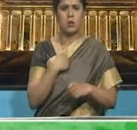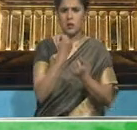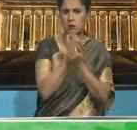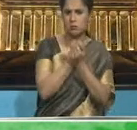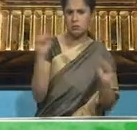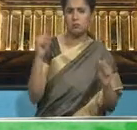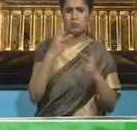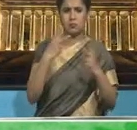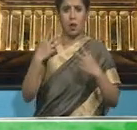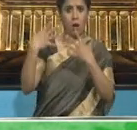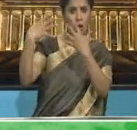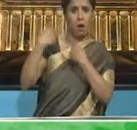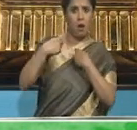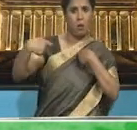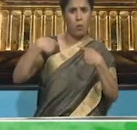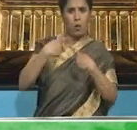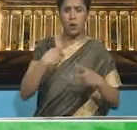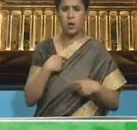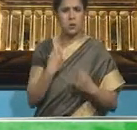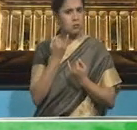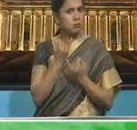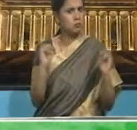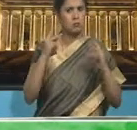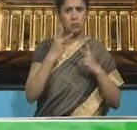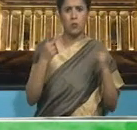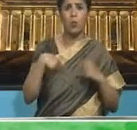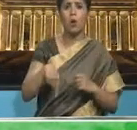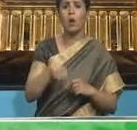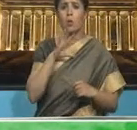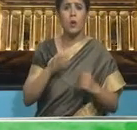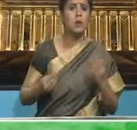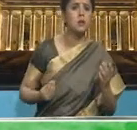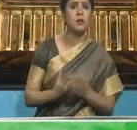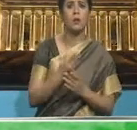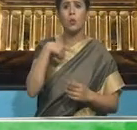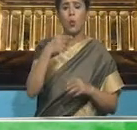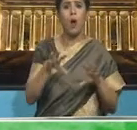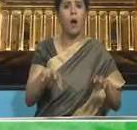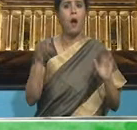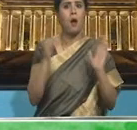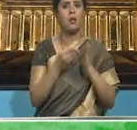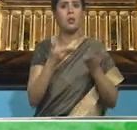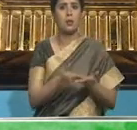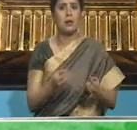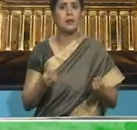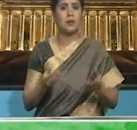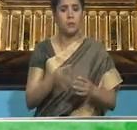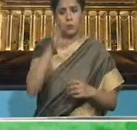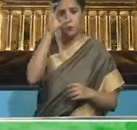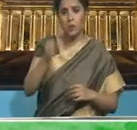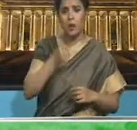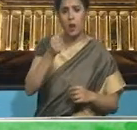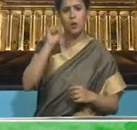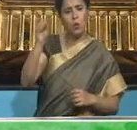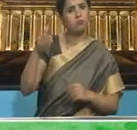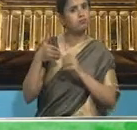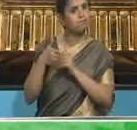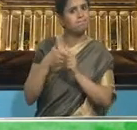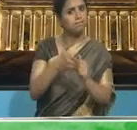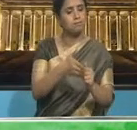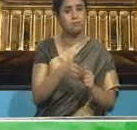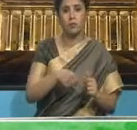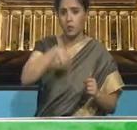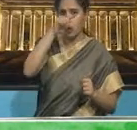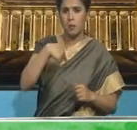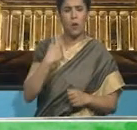अनुरूप हमारा गणतंत्र को आधार देने वाला संविधान बना। महात्मा गांधी के नेतृत्व में